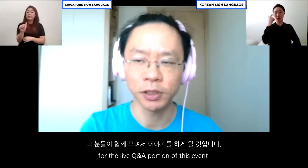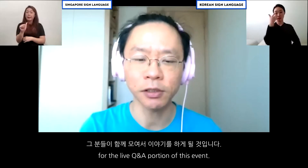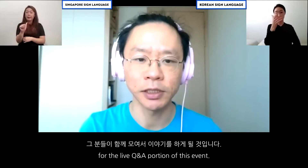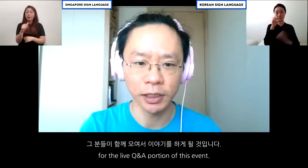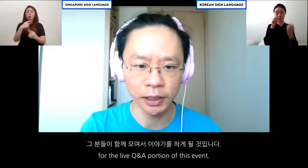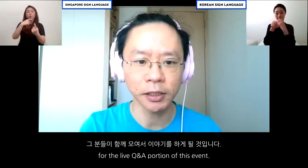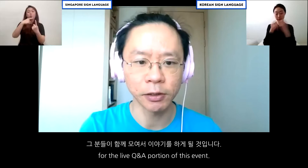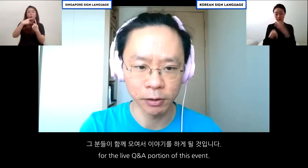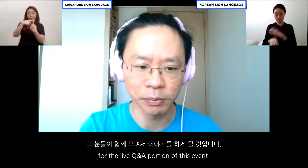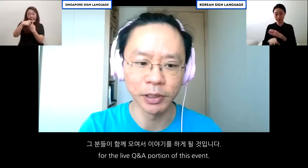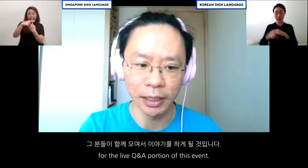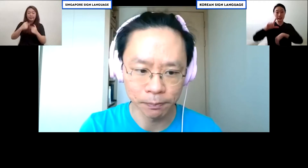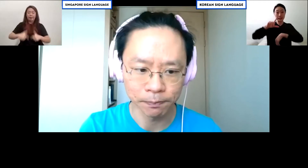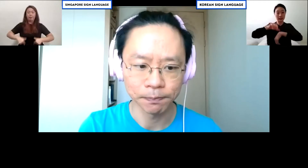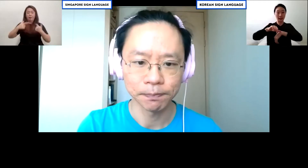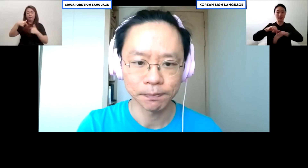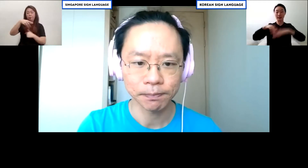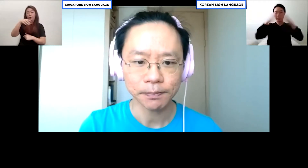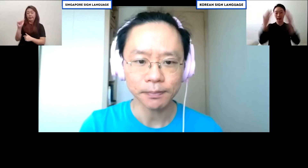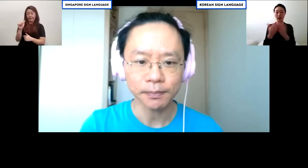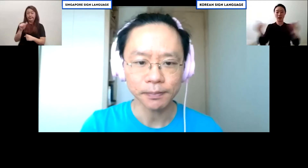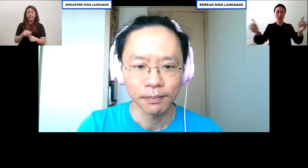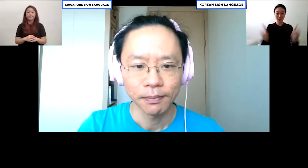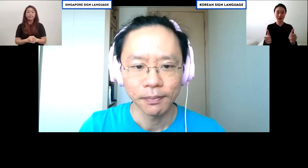함께 모여서 이야기를 하게 될 것입니다.